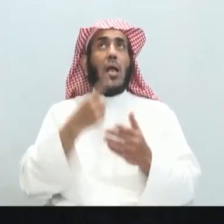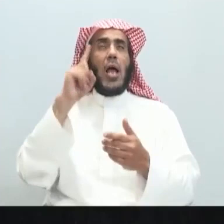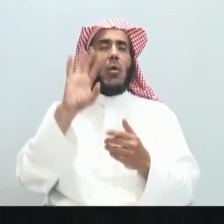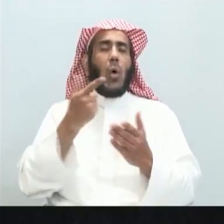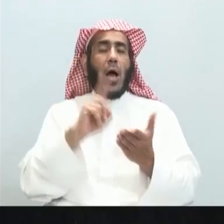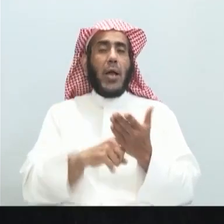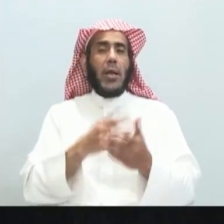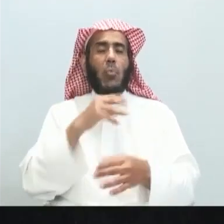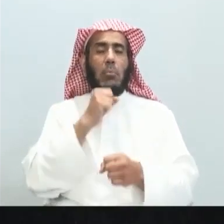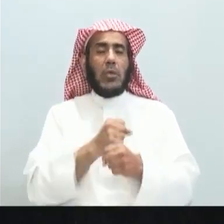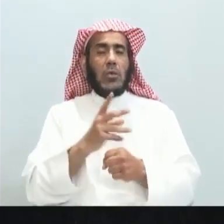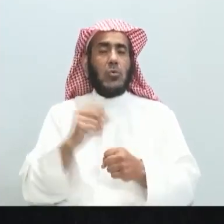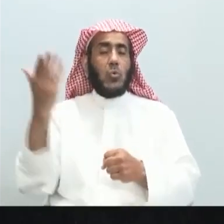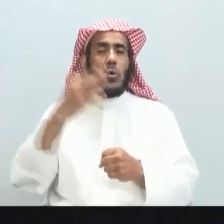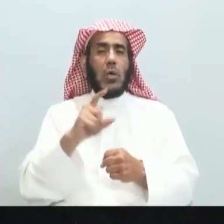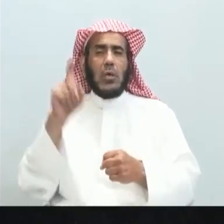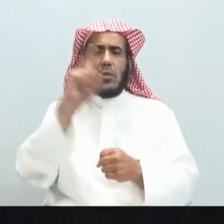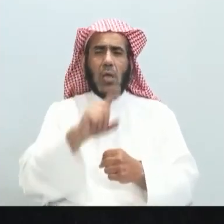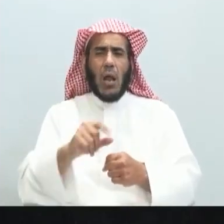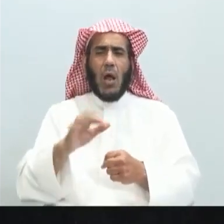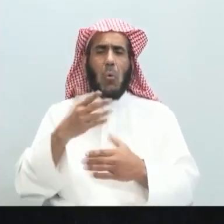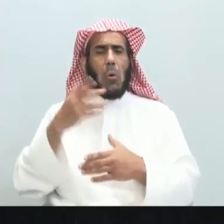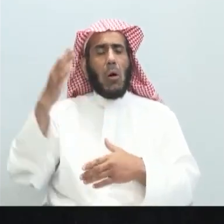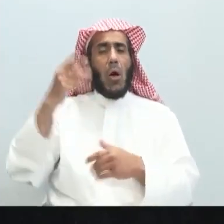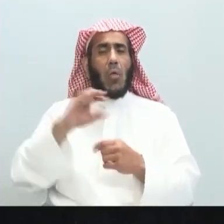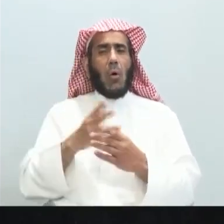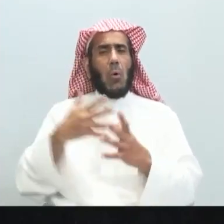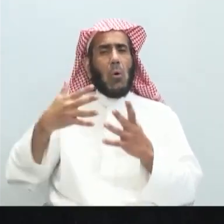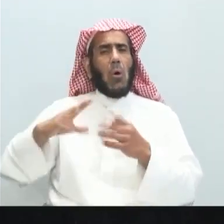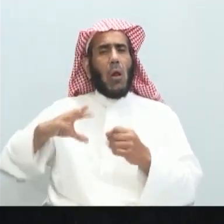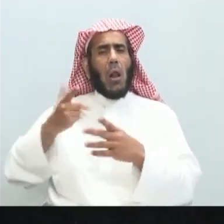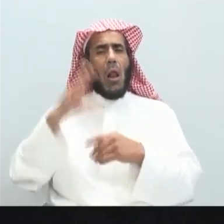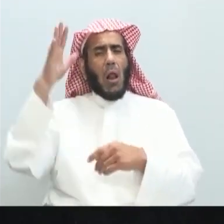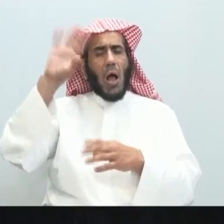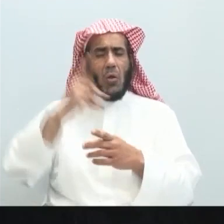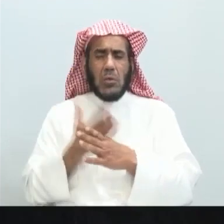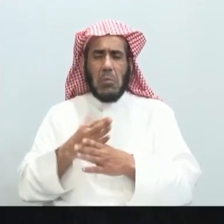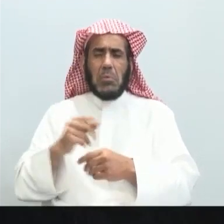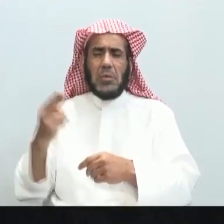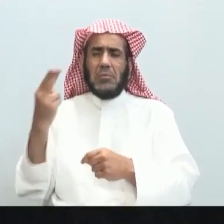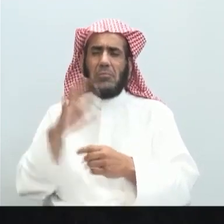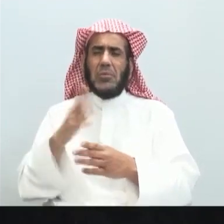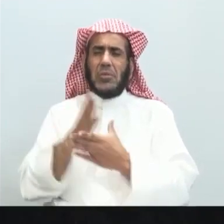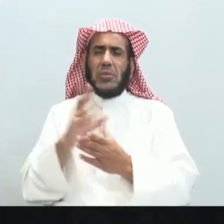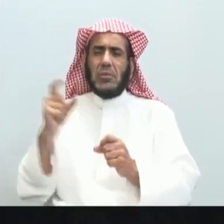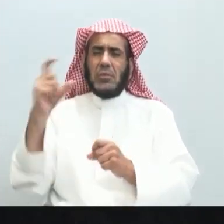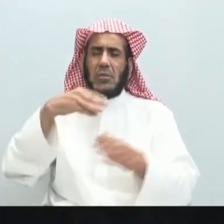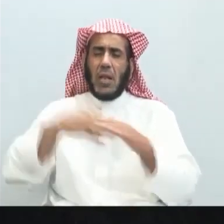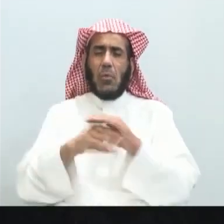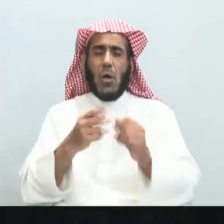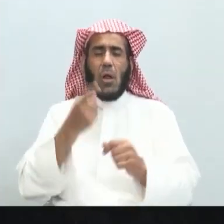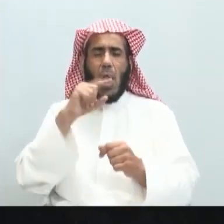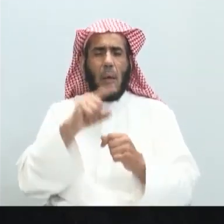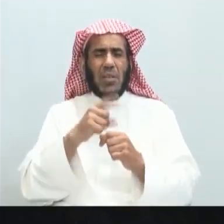وان محمدا رسول الله ساله هذا الخليفه عن سبب اسلامه فذكر انه عمد